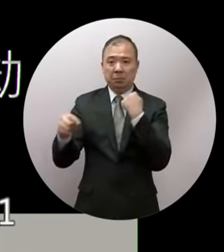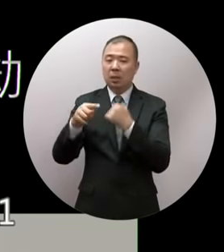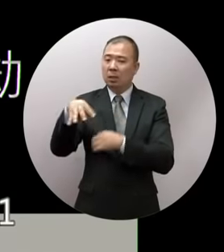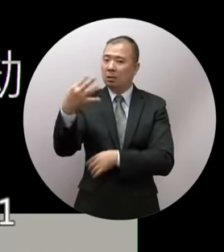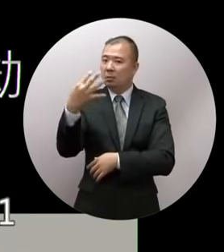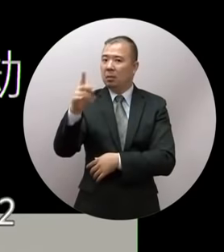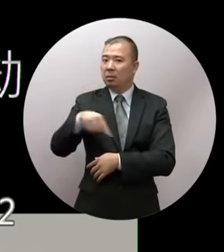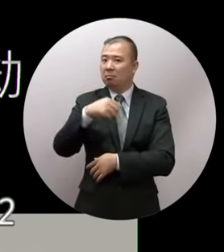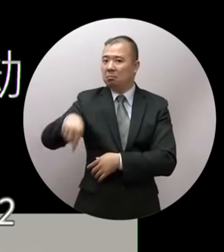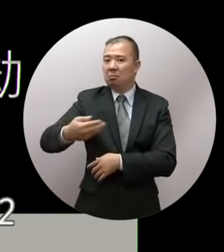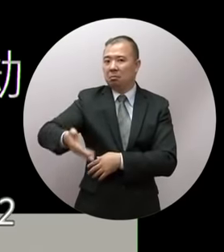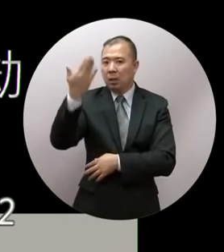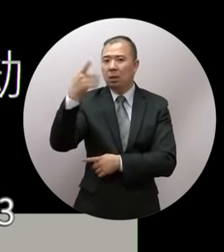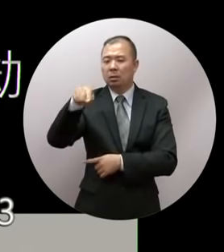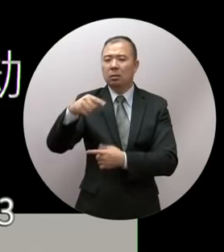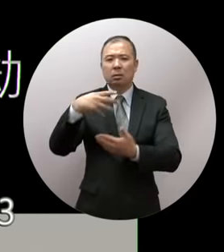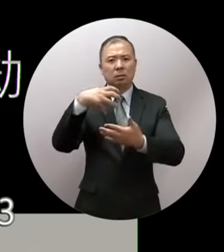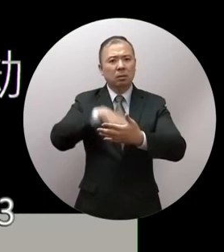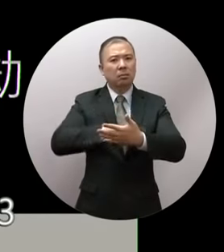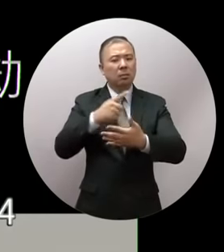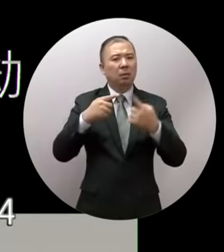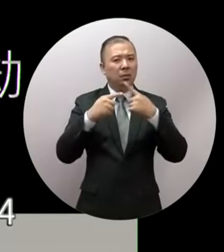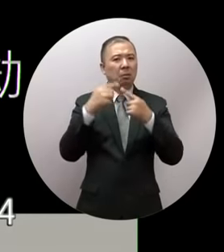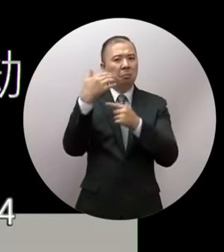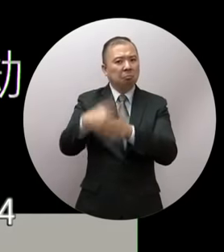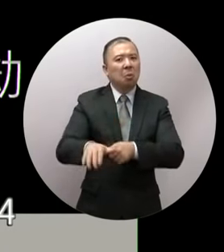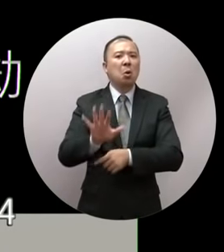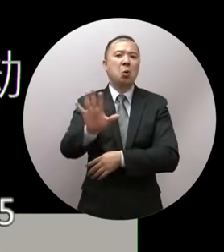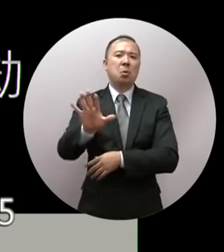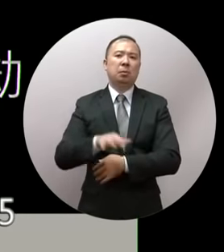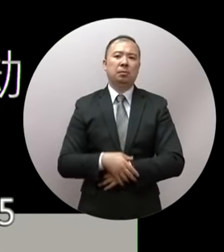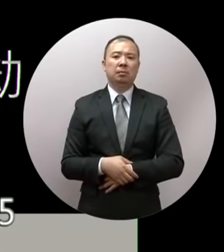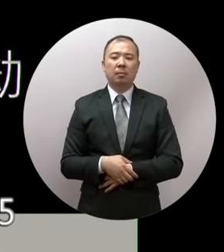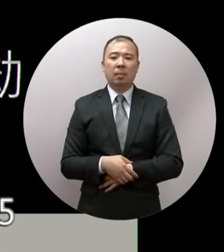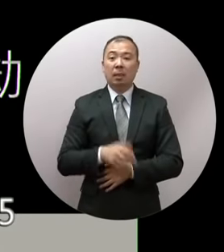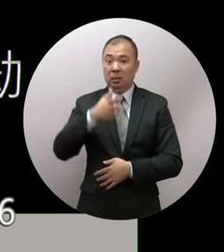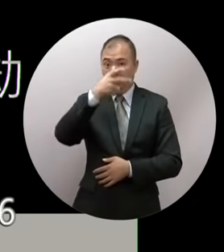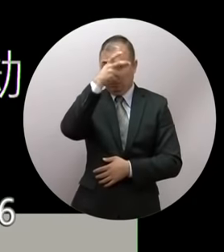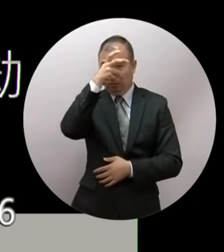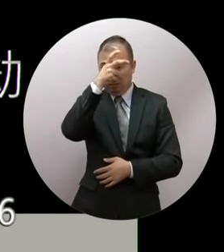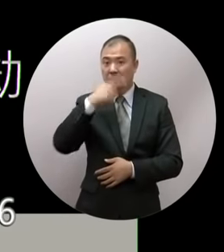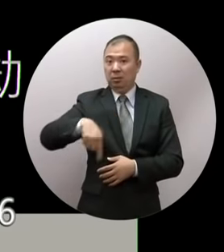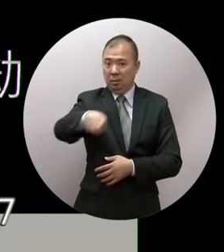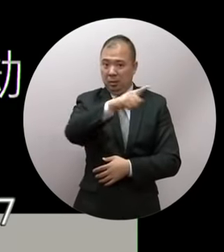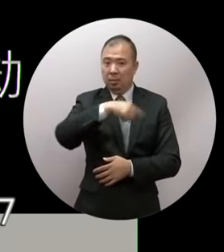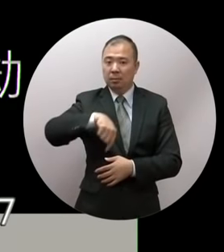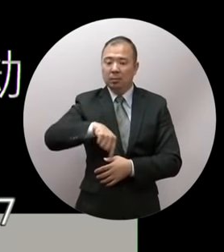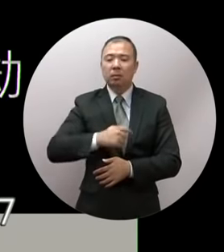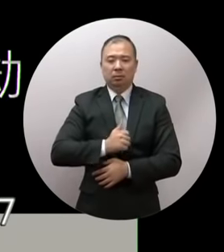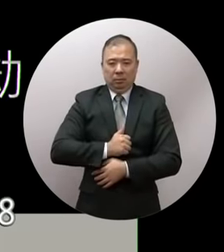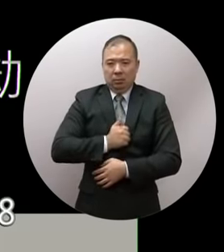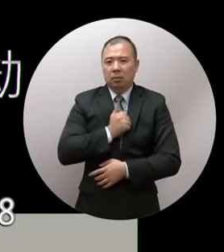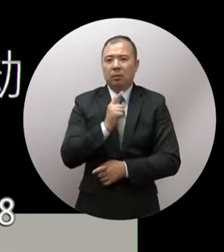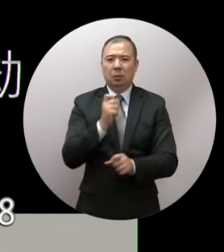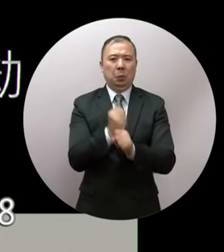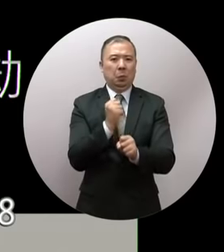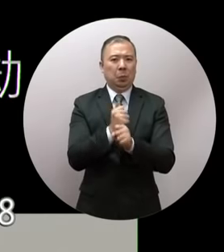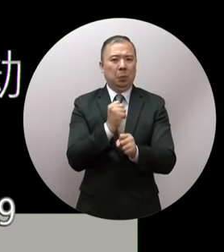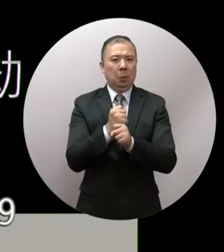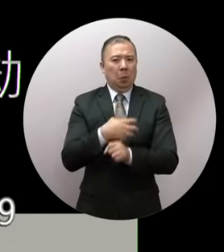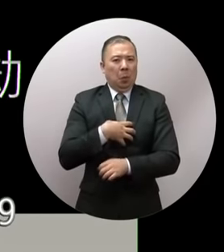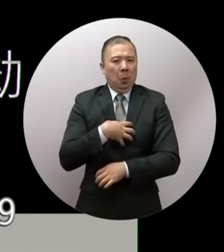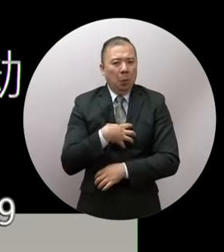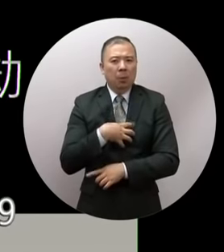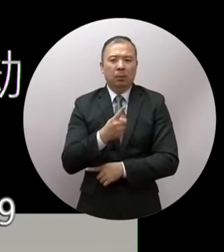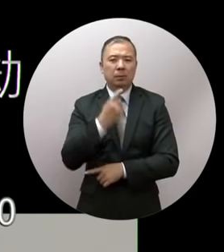诉讼的已经也过世了。其实我们警察说真的，因为是一个非常非常辛苦的行